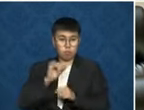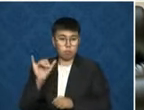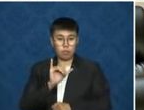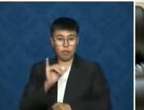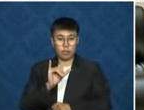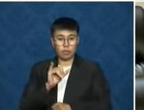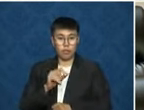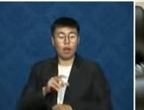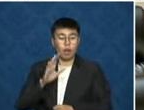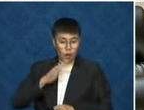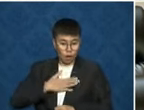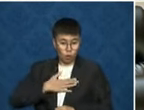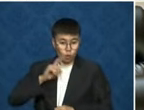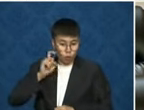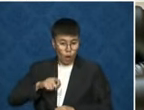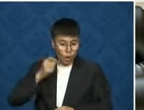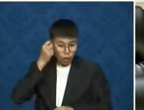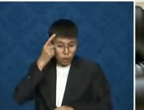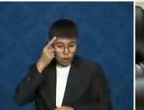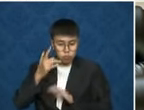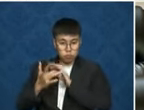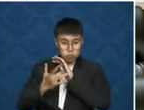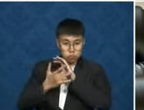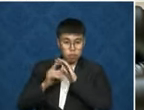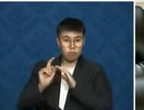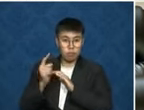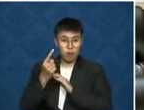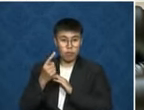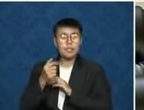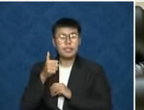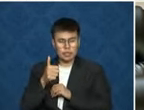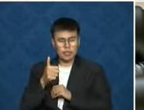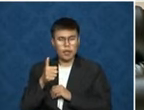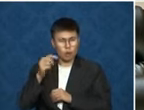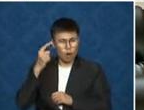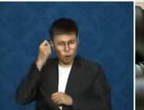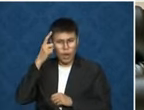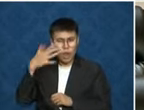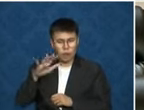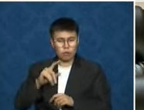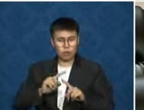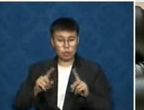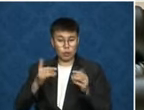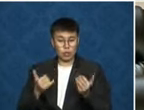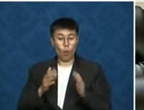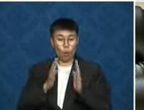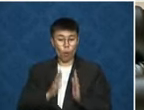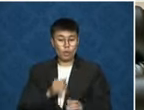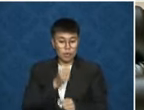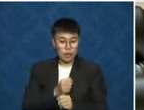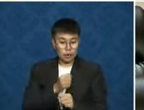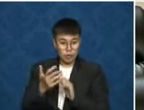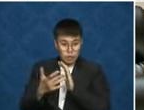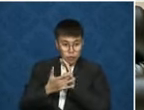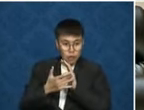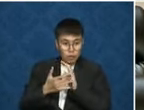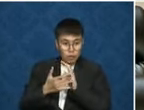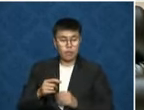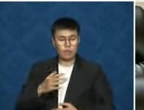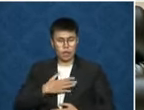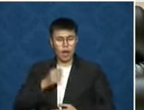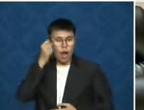เข้าใจปัญญาประดิษฐ์อย่างดีพอเพราะถึงแม้เวลานี้ค่ะมนุษย์ซึ่งเป็นผู้สร้างปัญญาประดิษฐ์เองก็ยังมีความเข้าใ